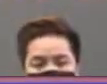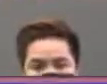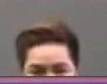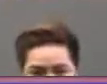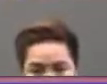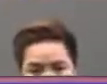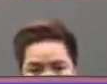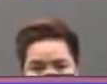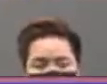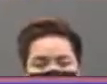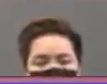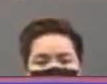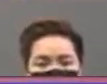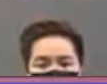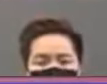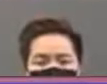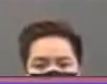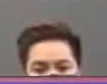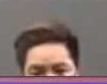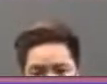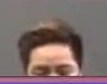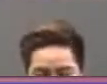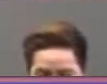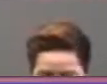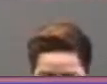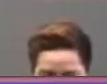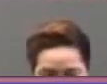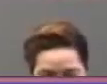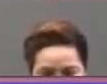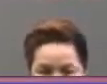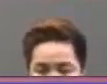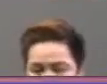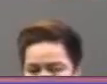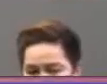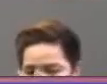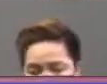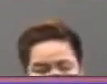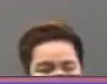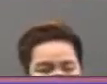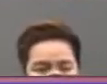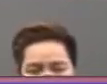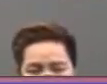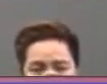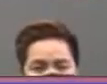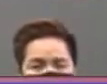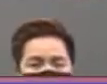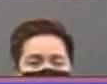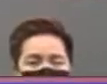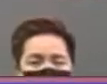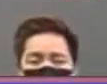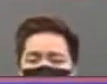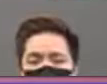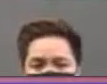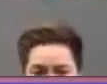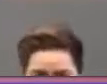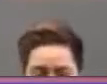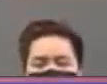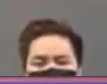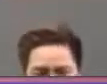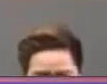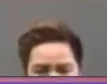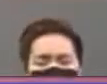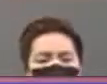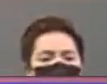ที่ซึ่งก็จะได้รับการดูแลรักษาตามแนวทางเจอแจกจบค่ะโดยให้กักตัว5วันแบบ home isolation แล้วก็อีก5